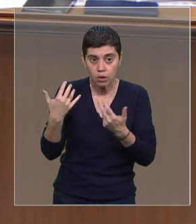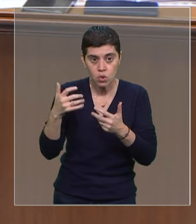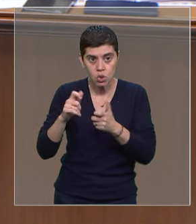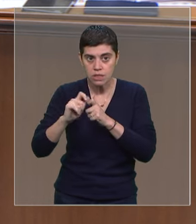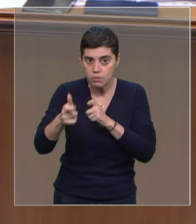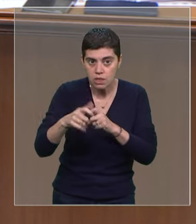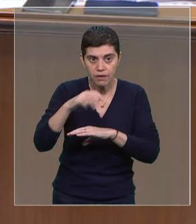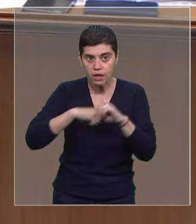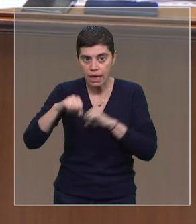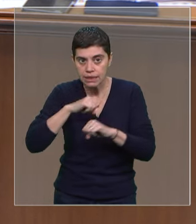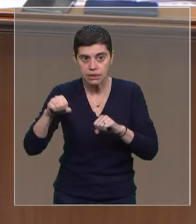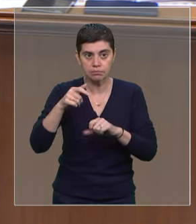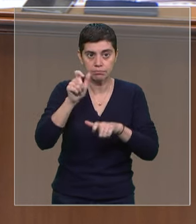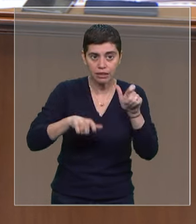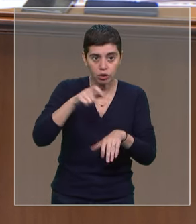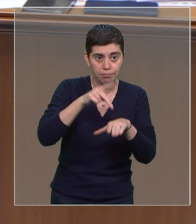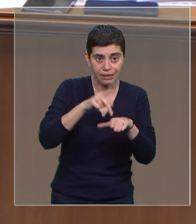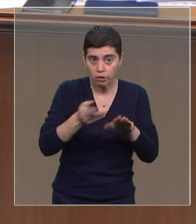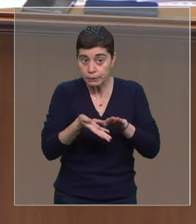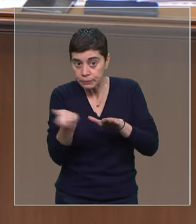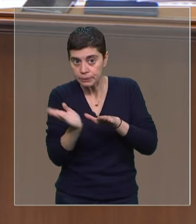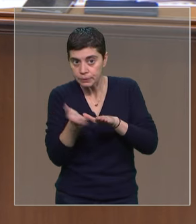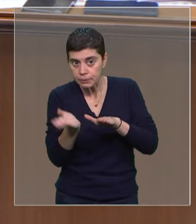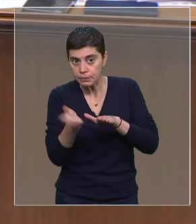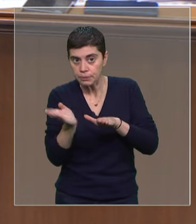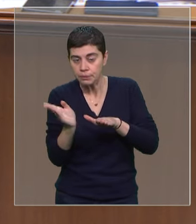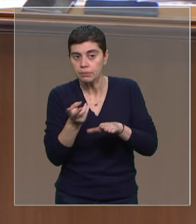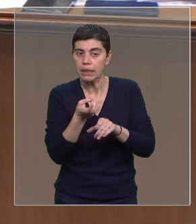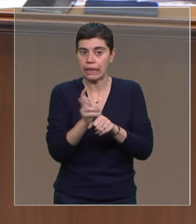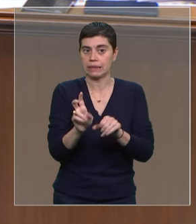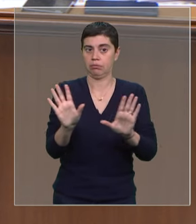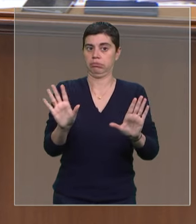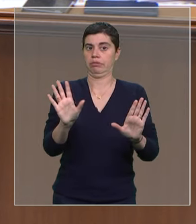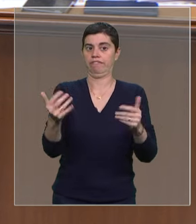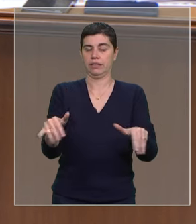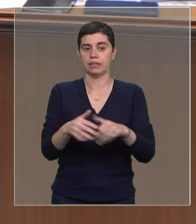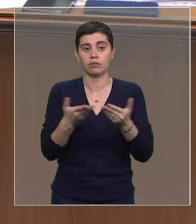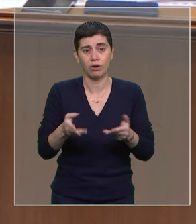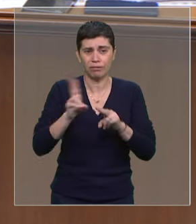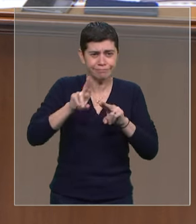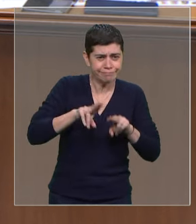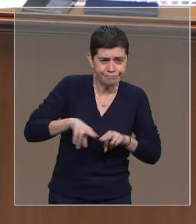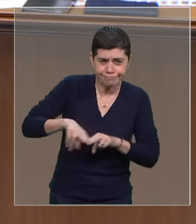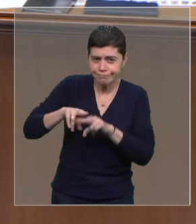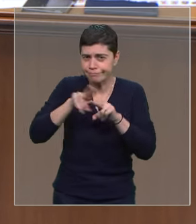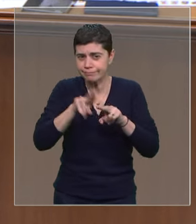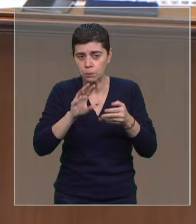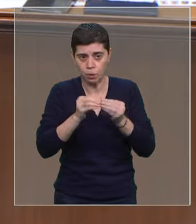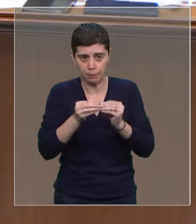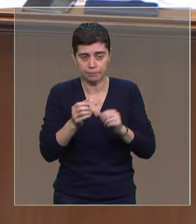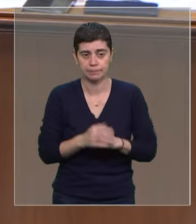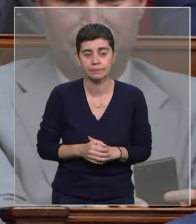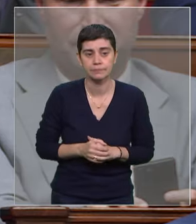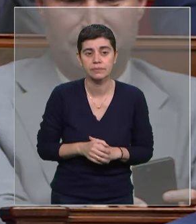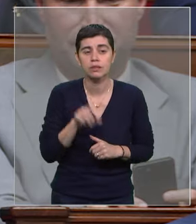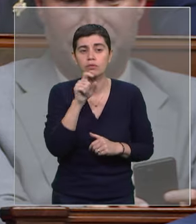les patients sans aucun risque et qui sont encore aujourd'hui en train, à cette heure, de réparer les avaries. Vous avez